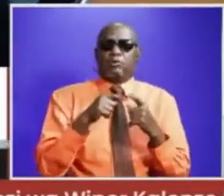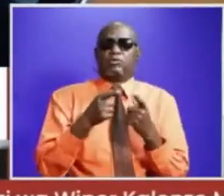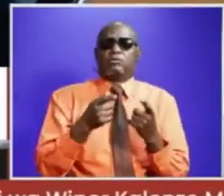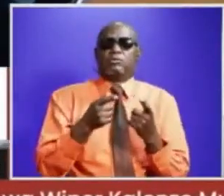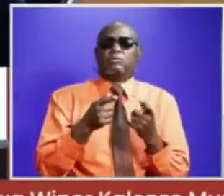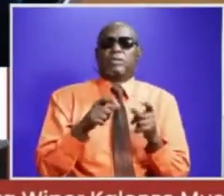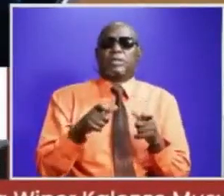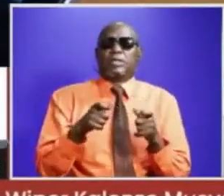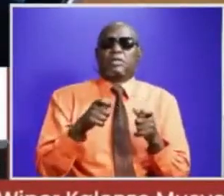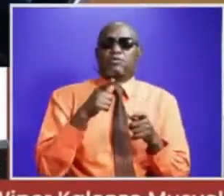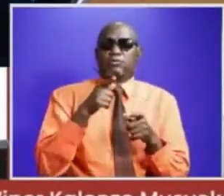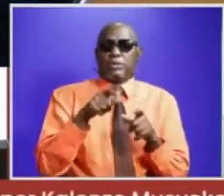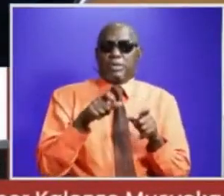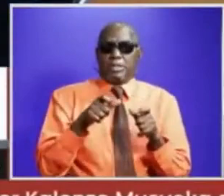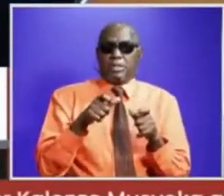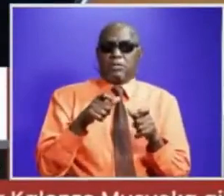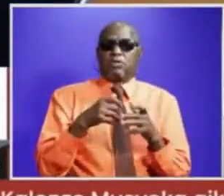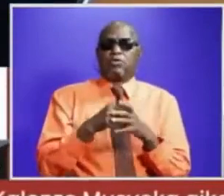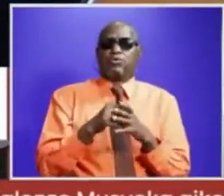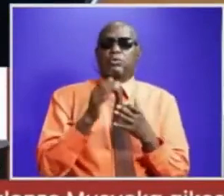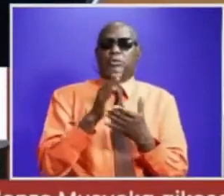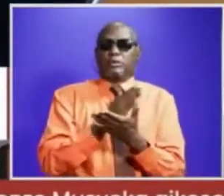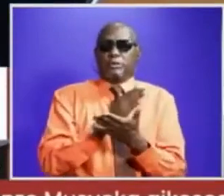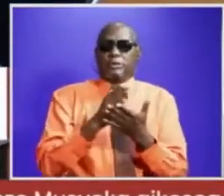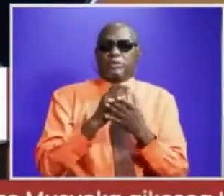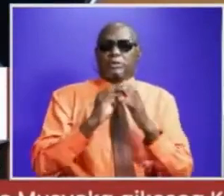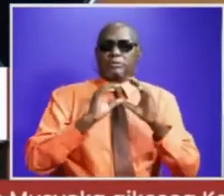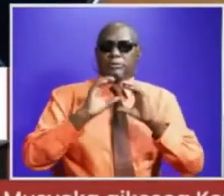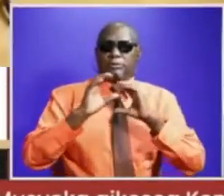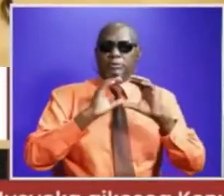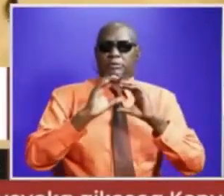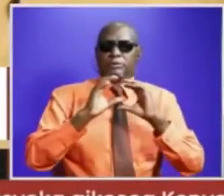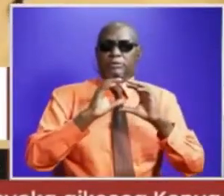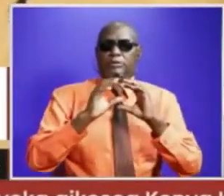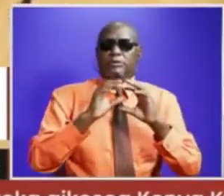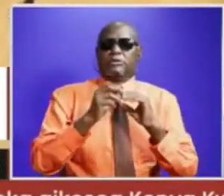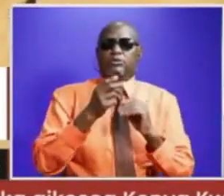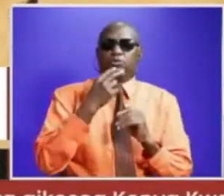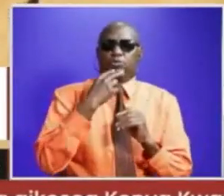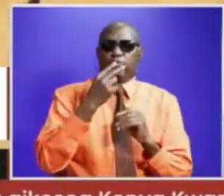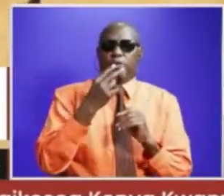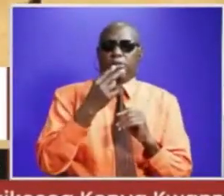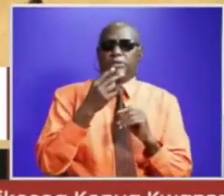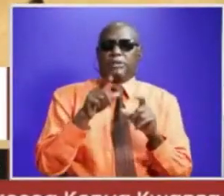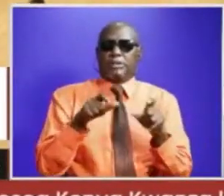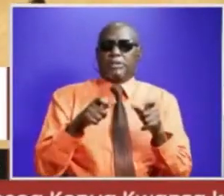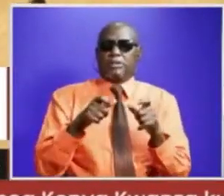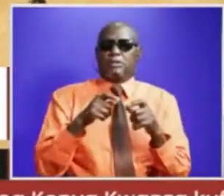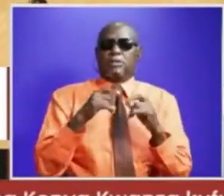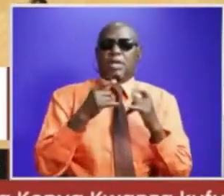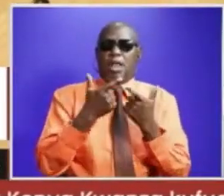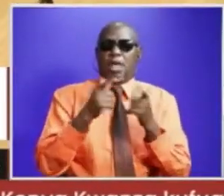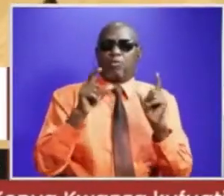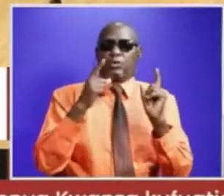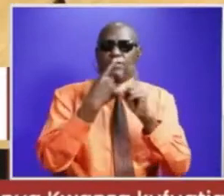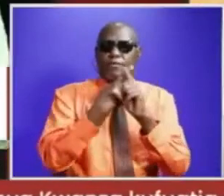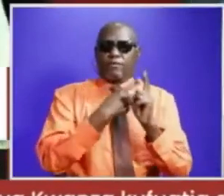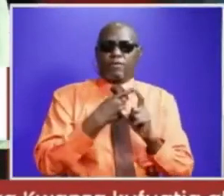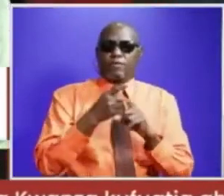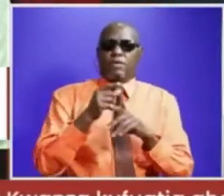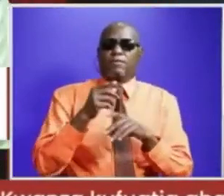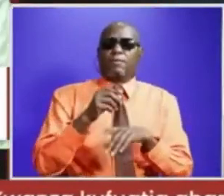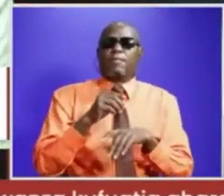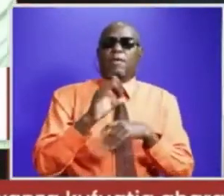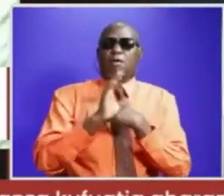chombo kinachoongoza katika sekta ya mawasiliano, huku zaidi ya stesheni 200 za redio zikitangaza katika lugha mbalimbali humu nchini.